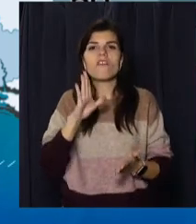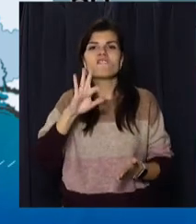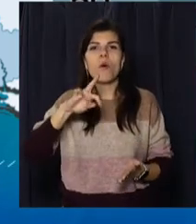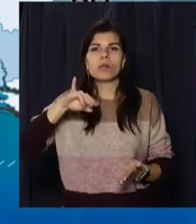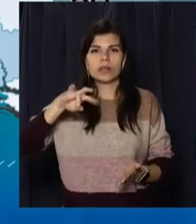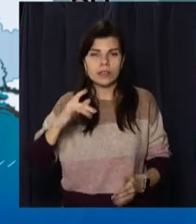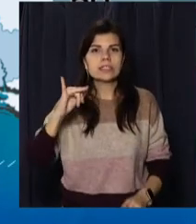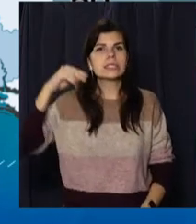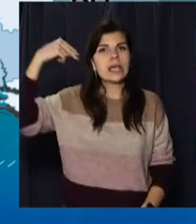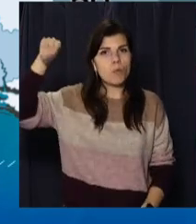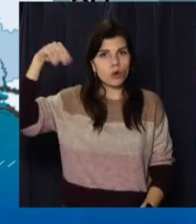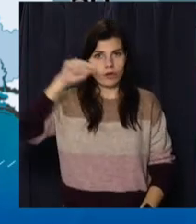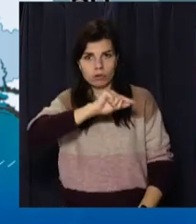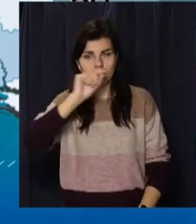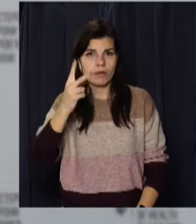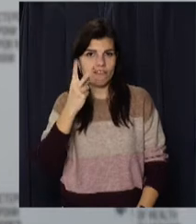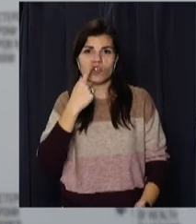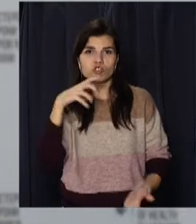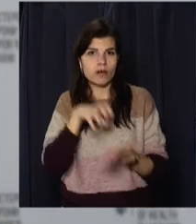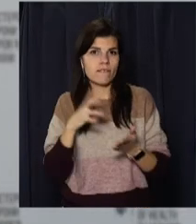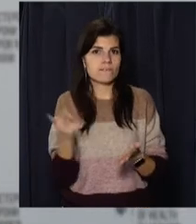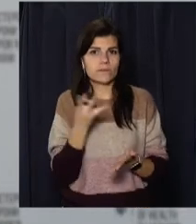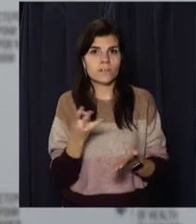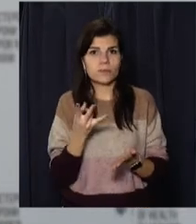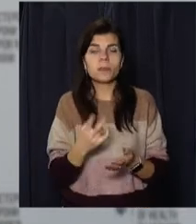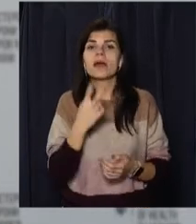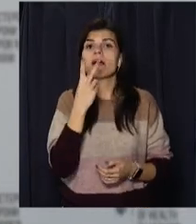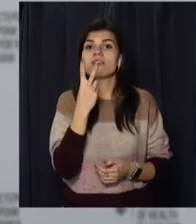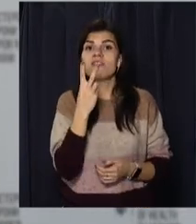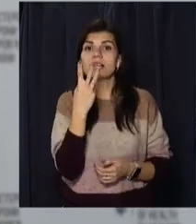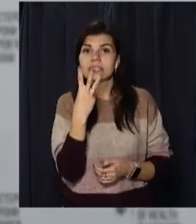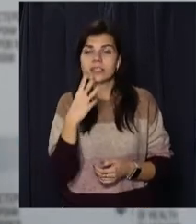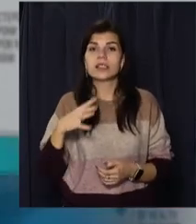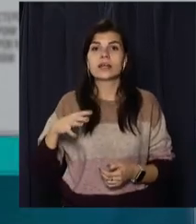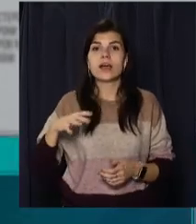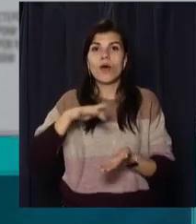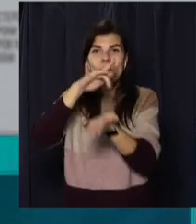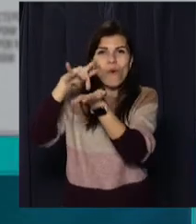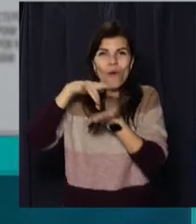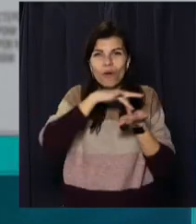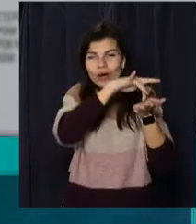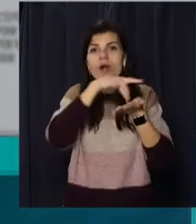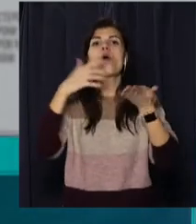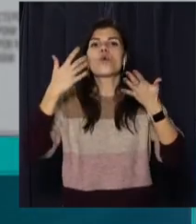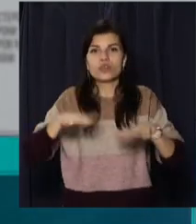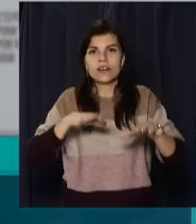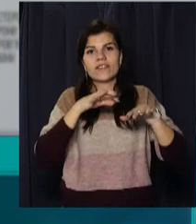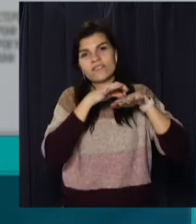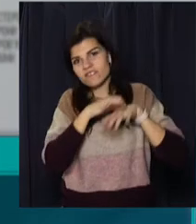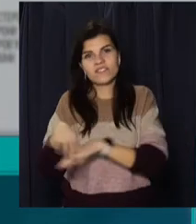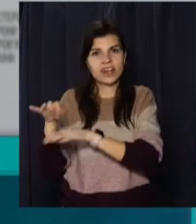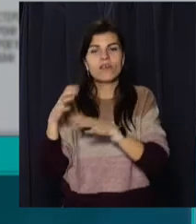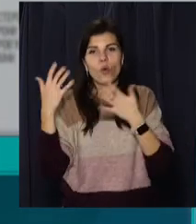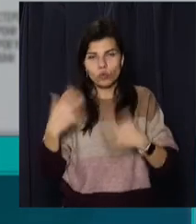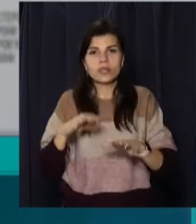Волинська та Запорізька області. 23 регіони або вже виведені із червоного рівня, або будуть виведені